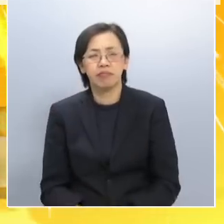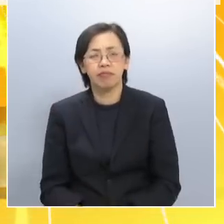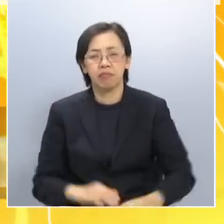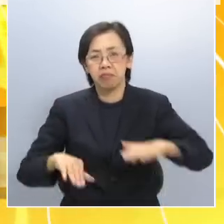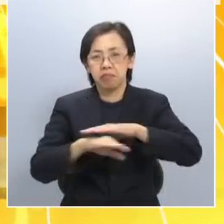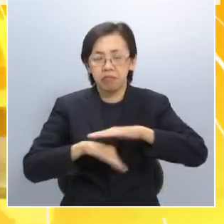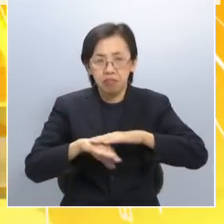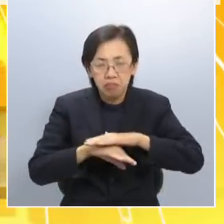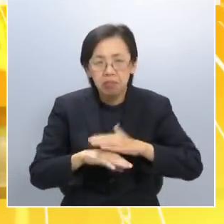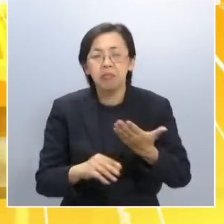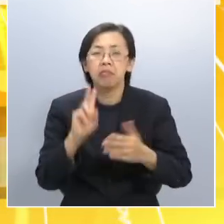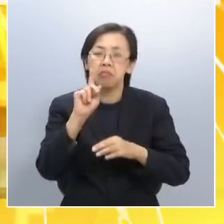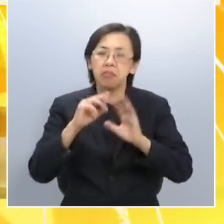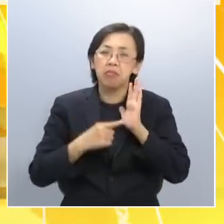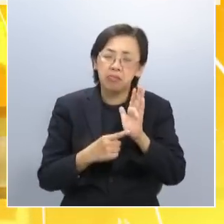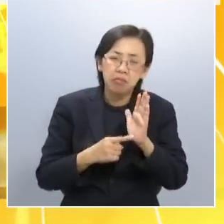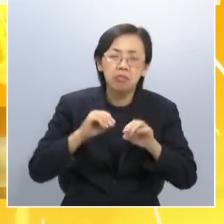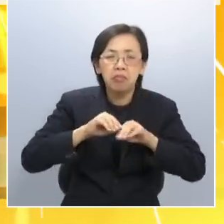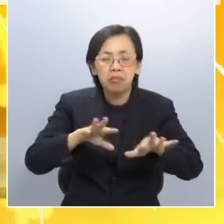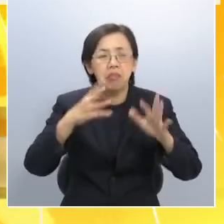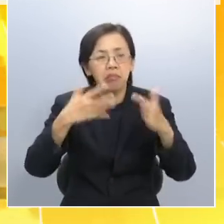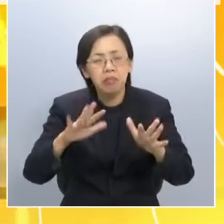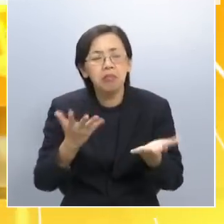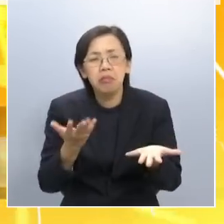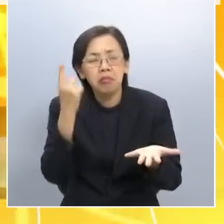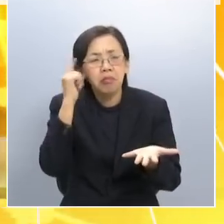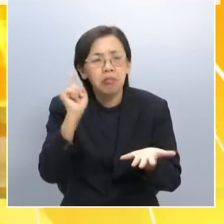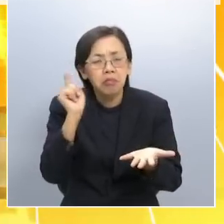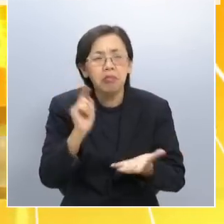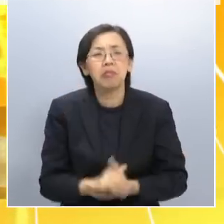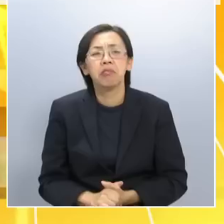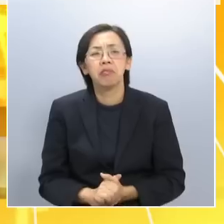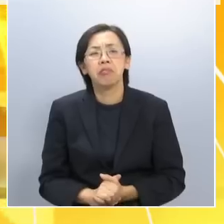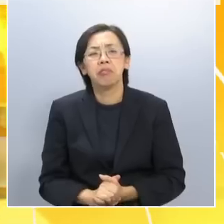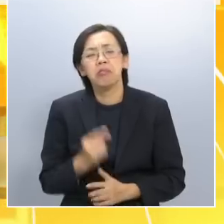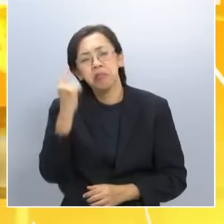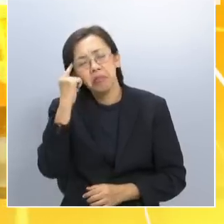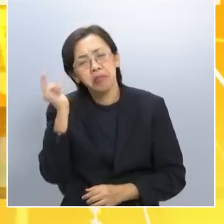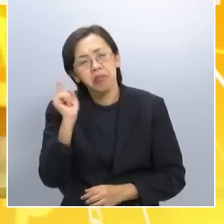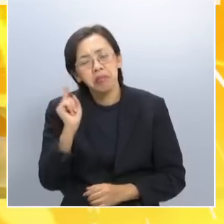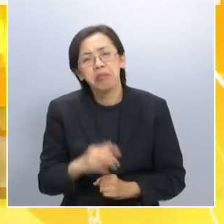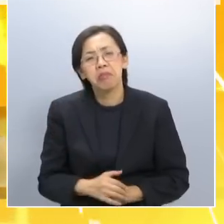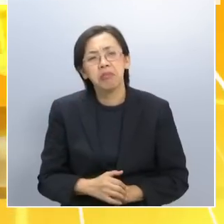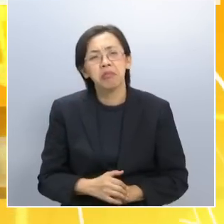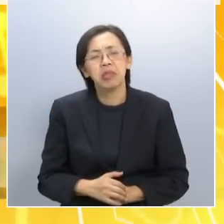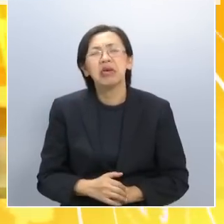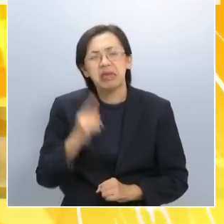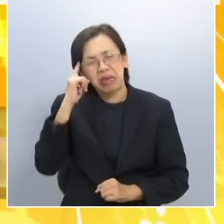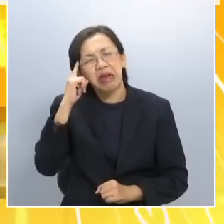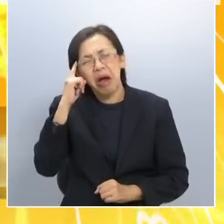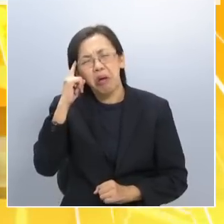จากสื่อมวลชนหรือว่าสิ่งแวดล้อม ก็น่าจะครับ น่าจะอะไร น่าจะยากครับ